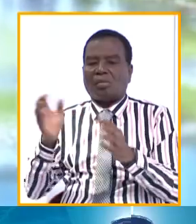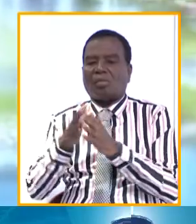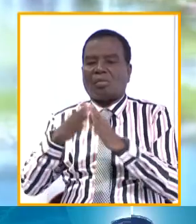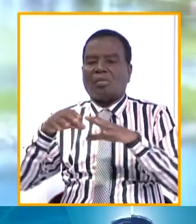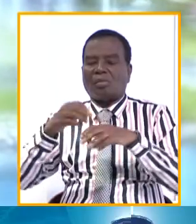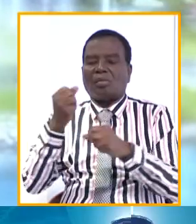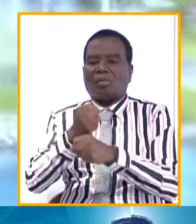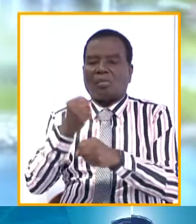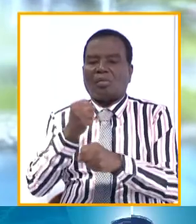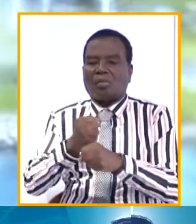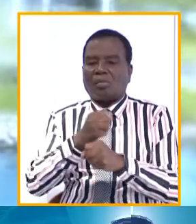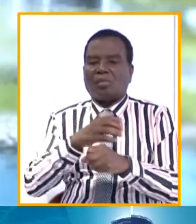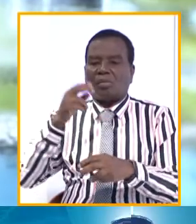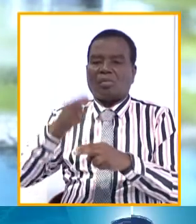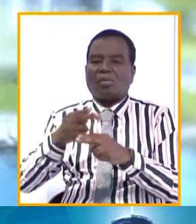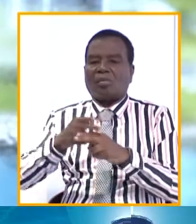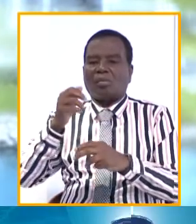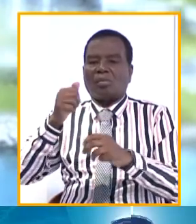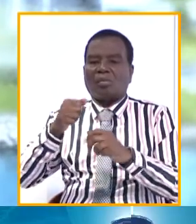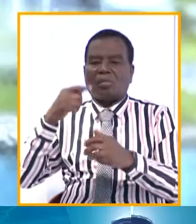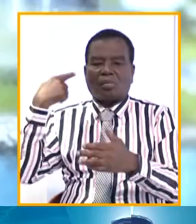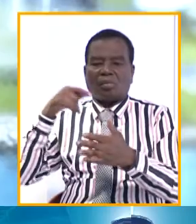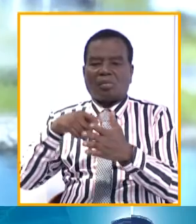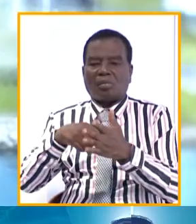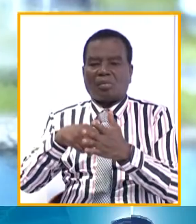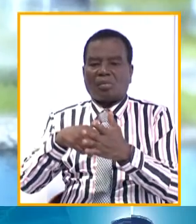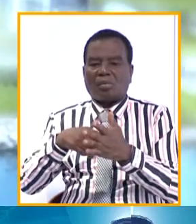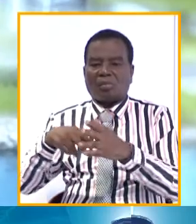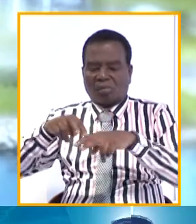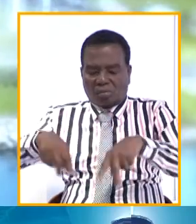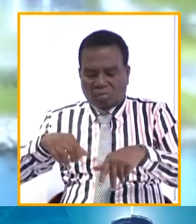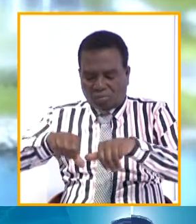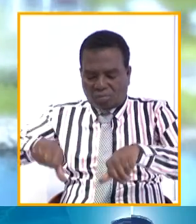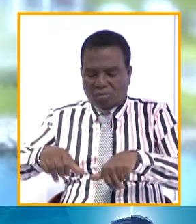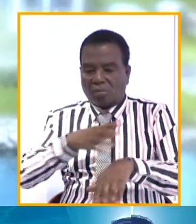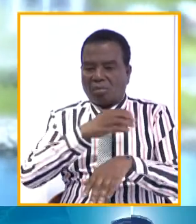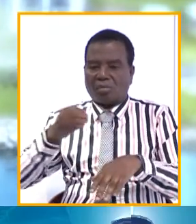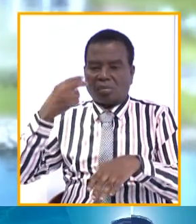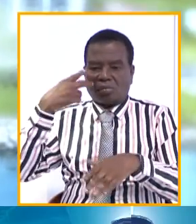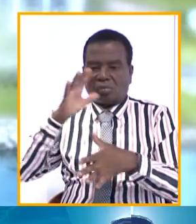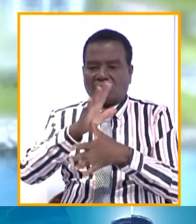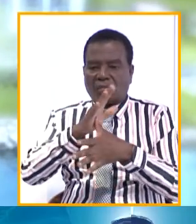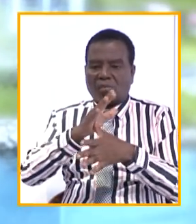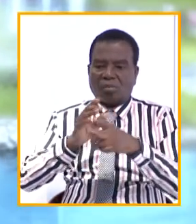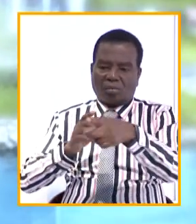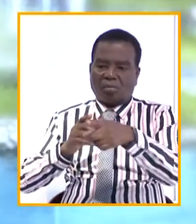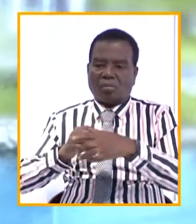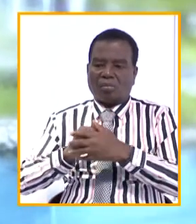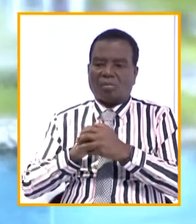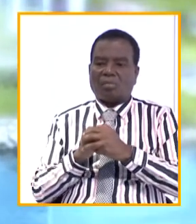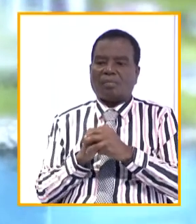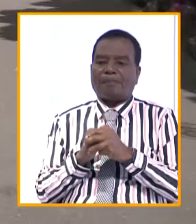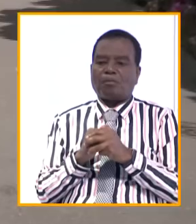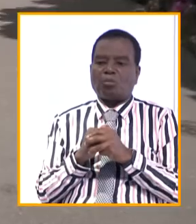de plusieurs structures d'importance. Au nombre de celles-ci, le Fonds national suisse de la recherche scientifique, Hamza Diaby et Zakaria Traoré depuis la